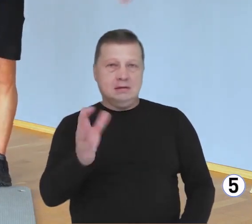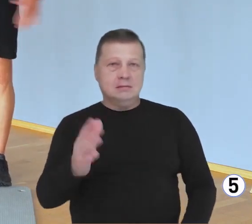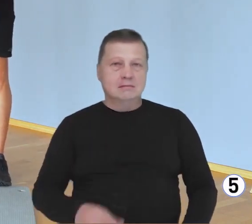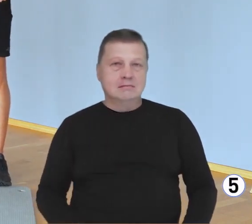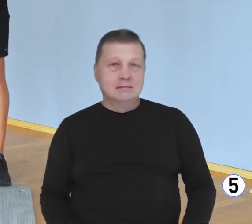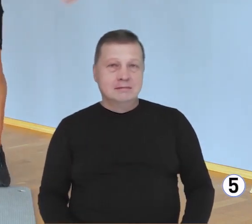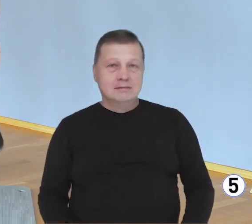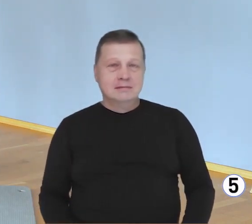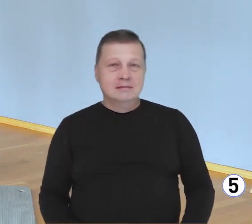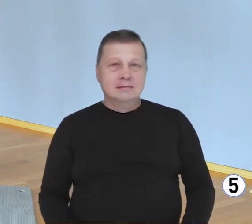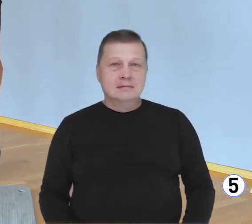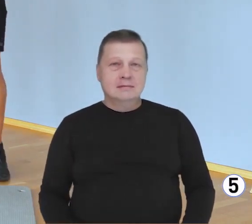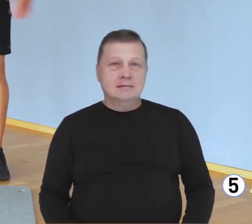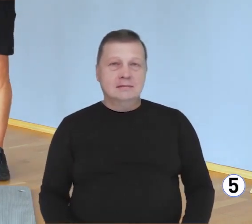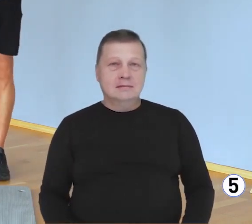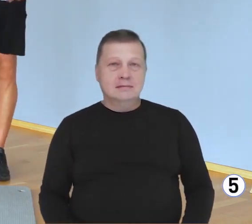dobrze.